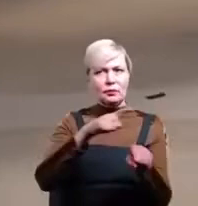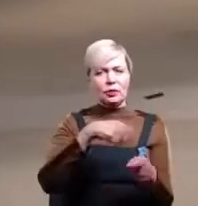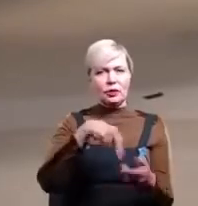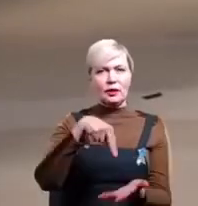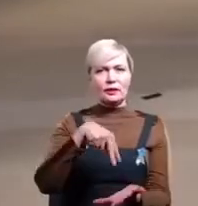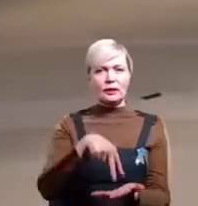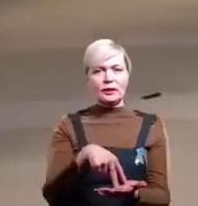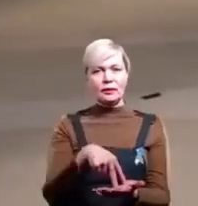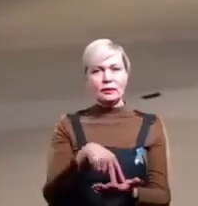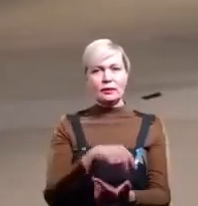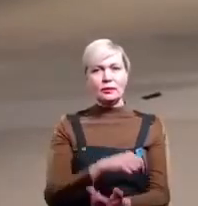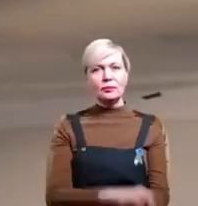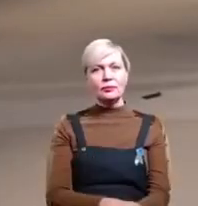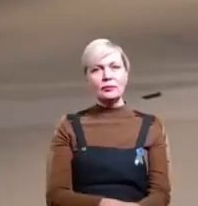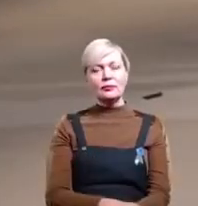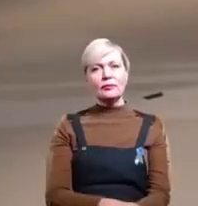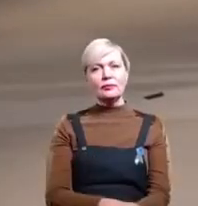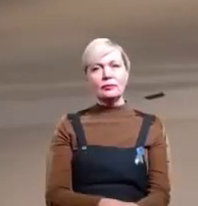встать.